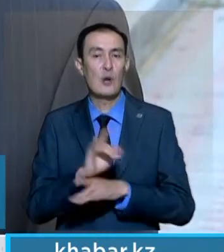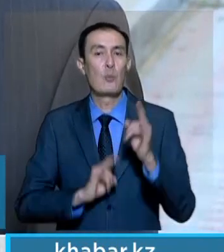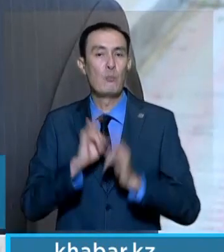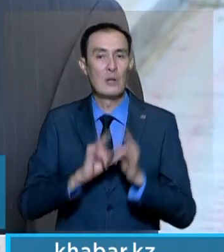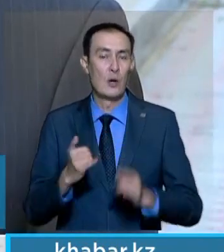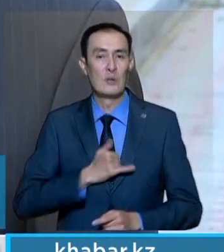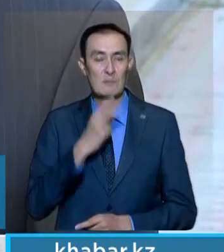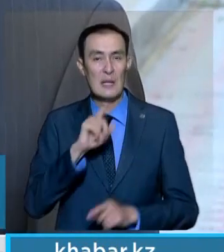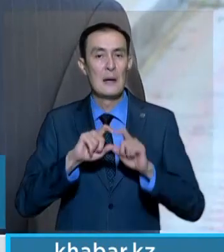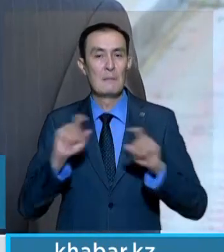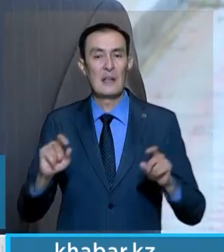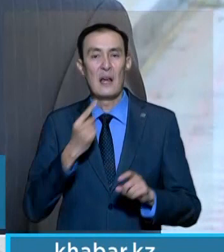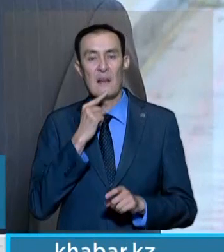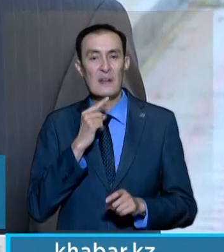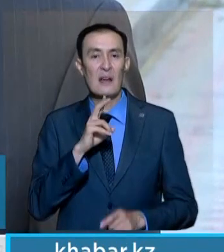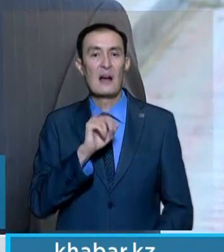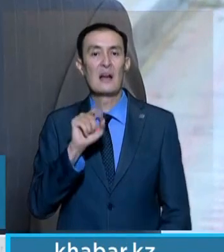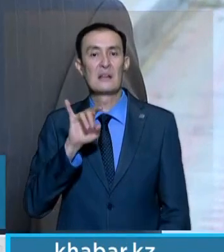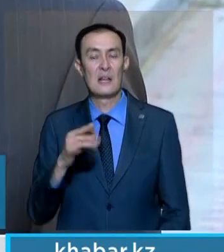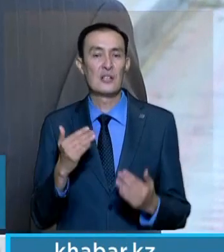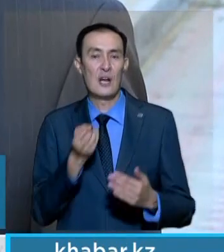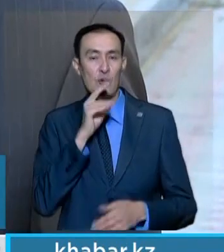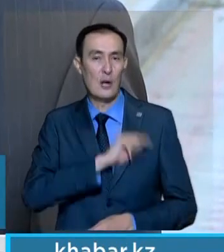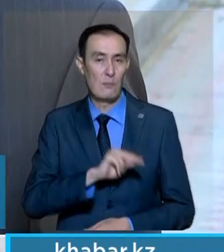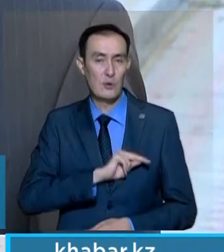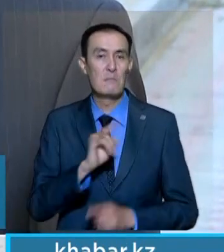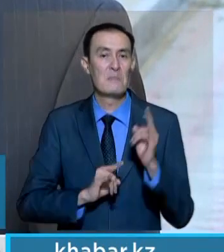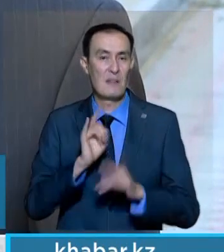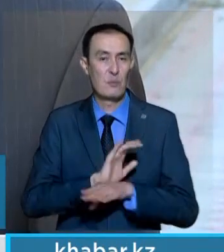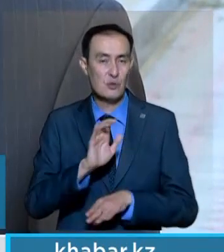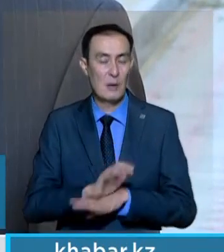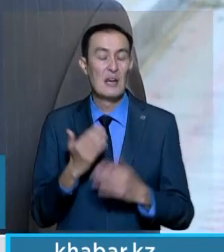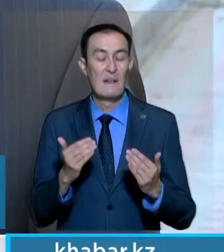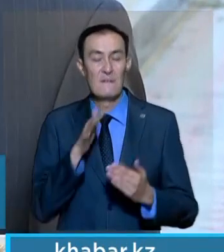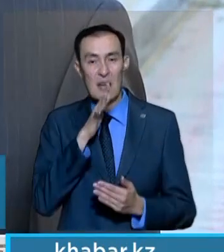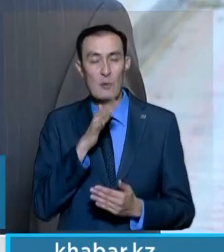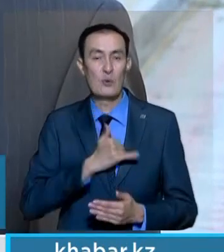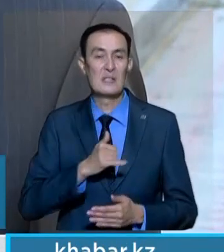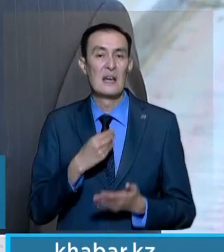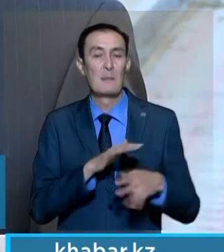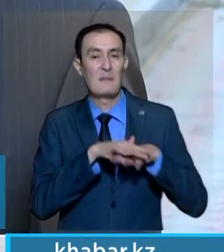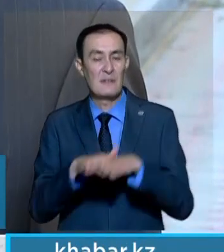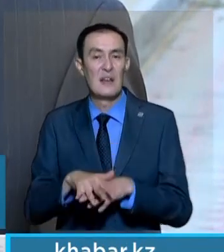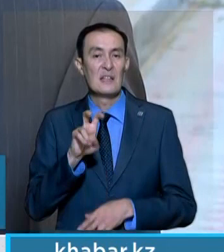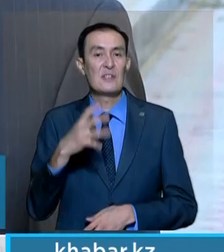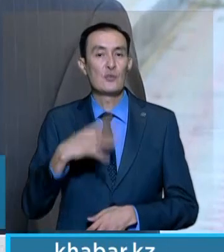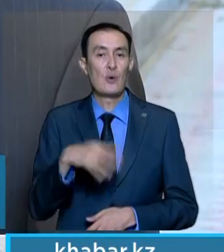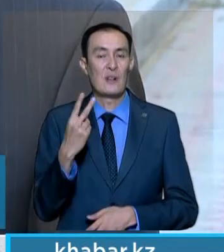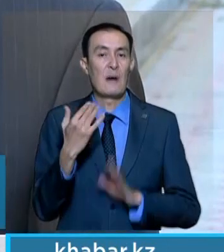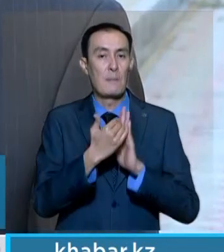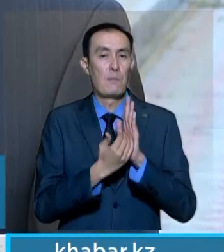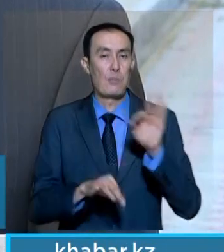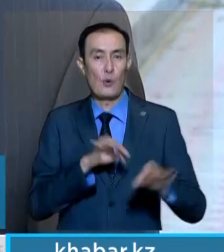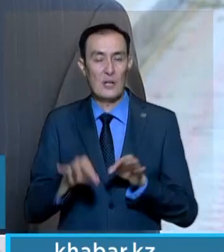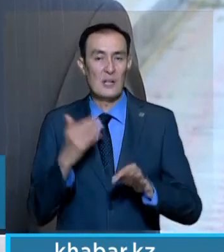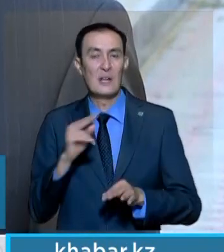нас видели как бренд с конфетами «Казалы», а сейчас мы хорошо работаем с мылом. В настоящее время в районе профинансировано 242 проекта.